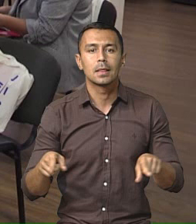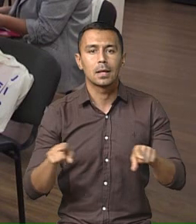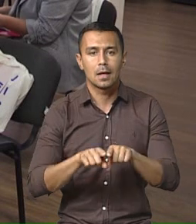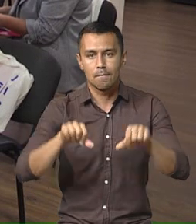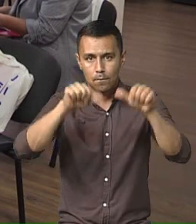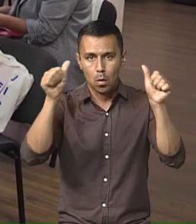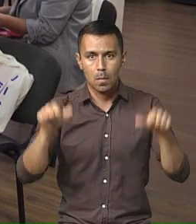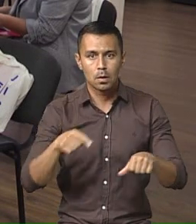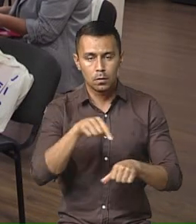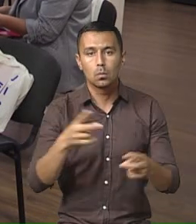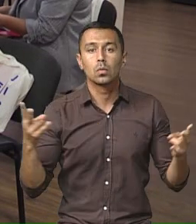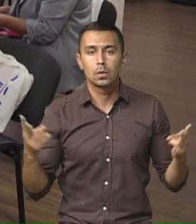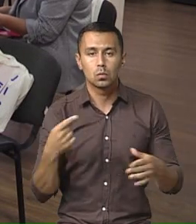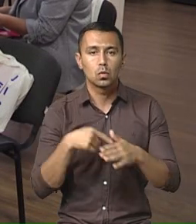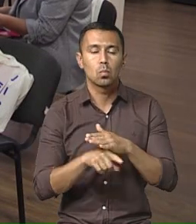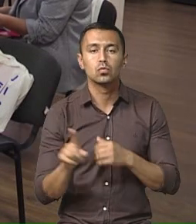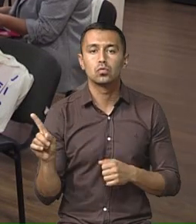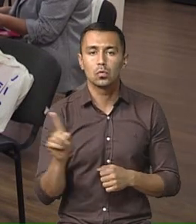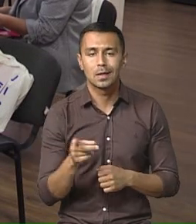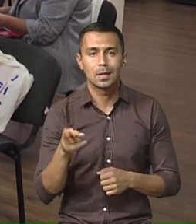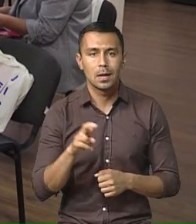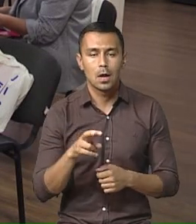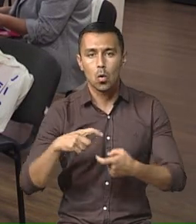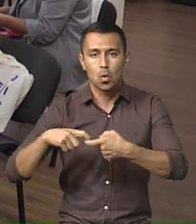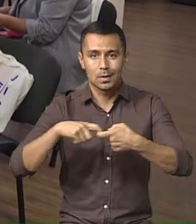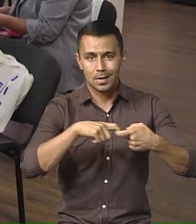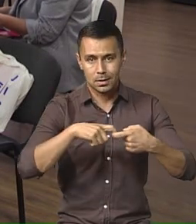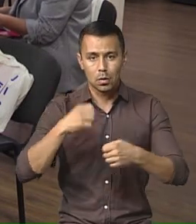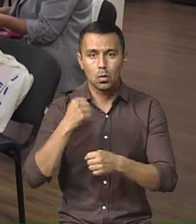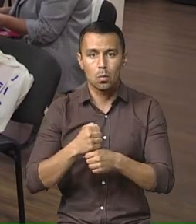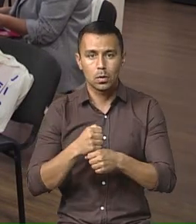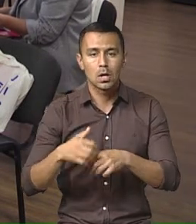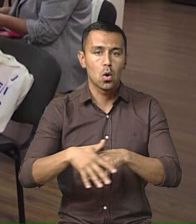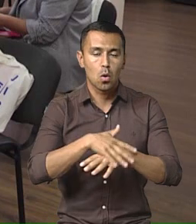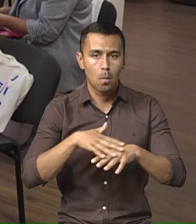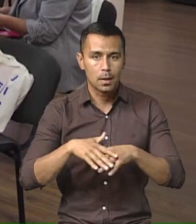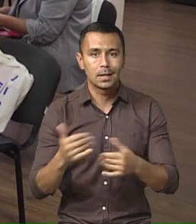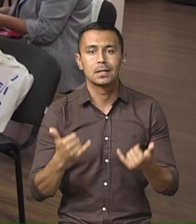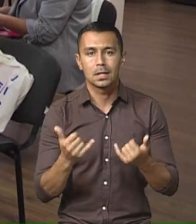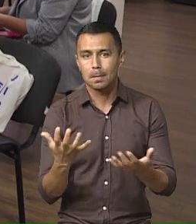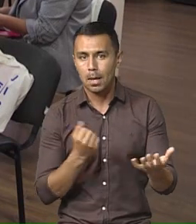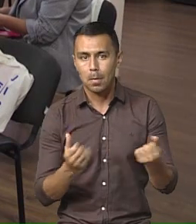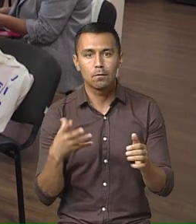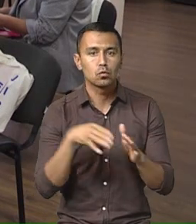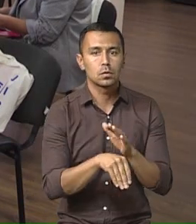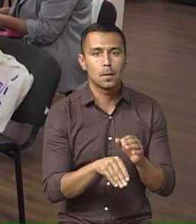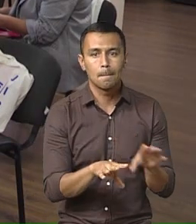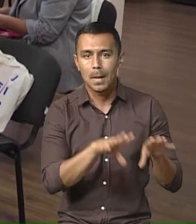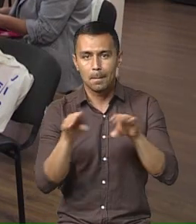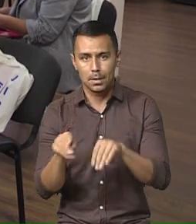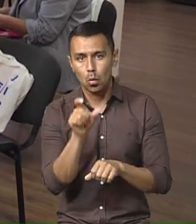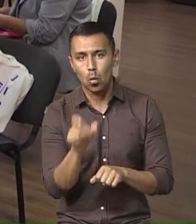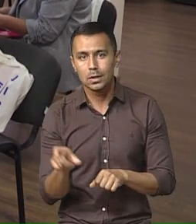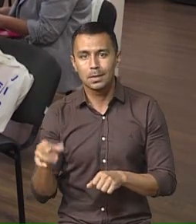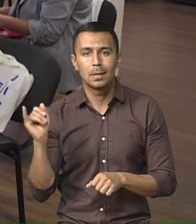формати, вони потрібні, тому що для координації роботи і громад, які зараз приймають внутрішньопереміщених осіб,